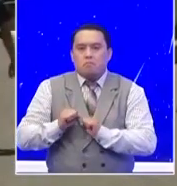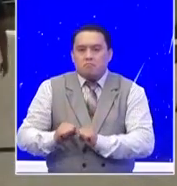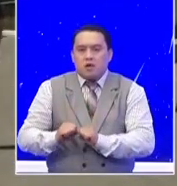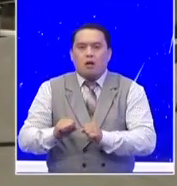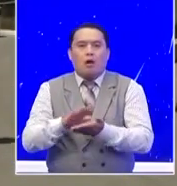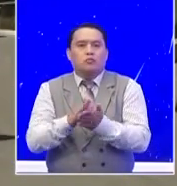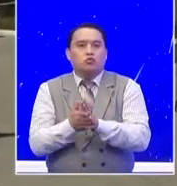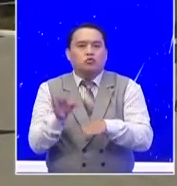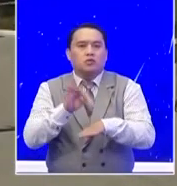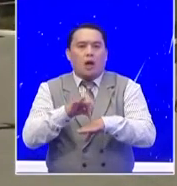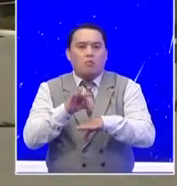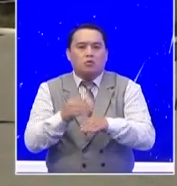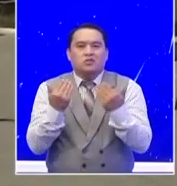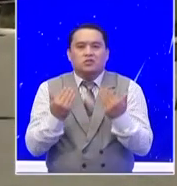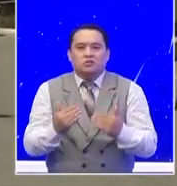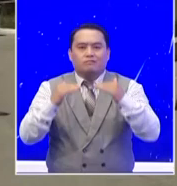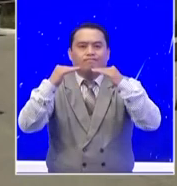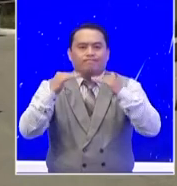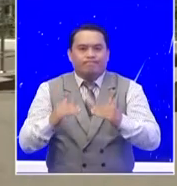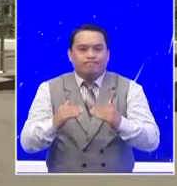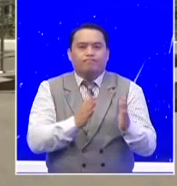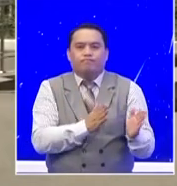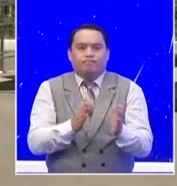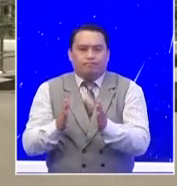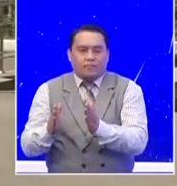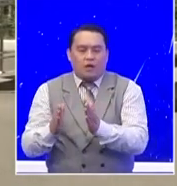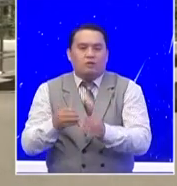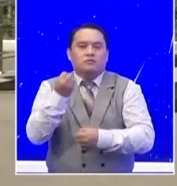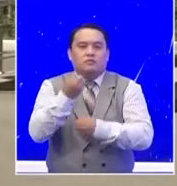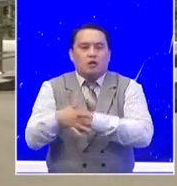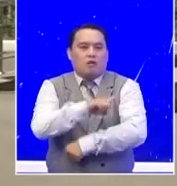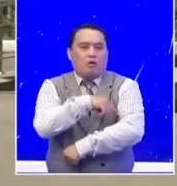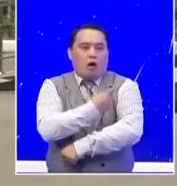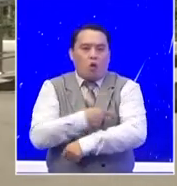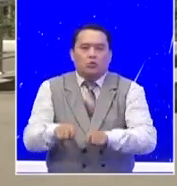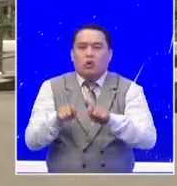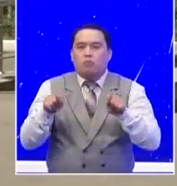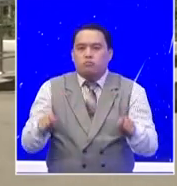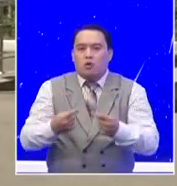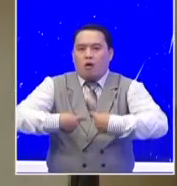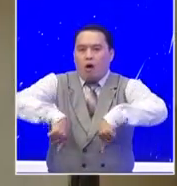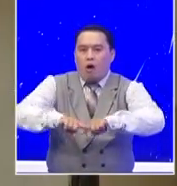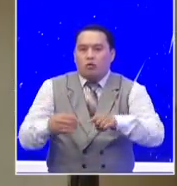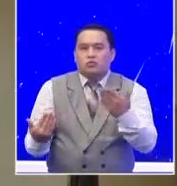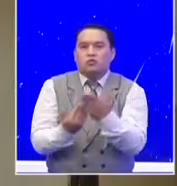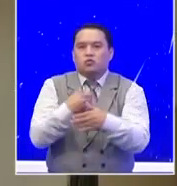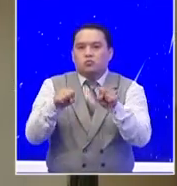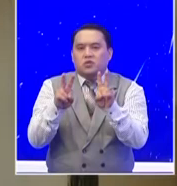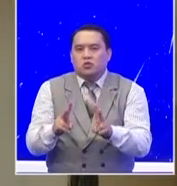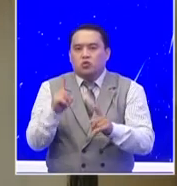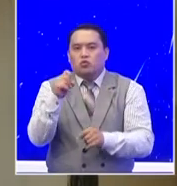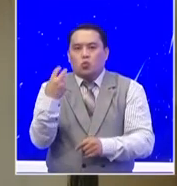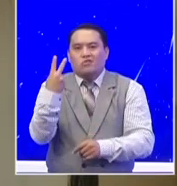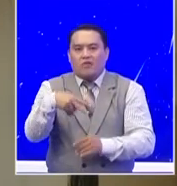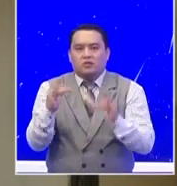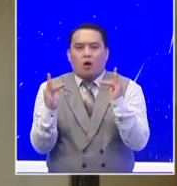обстановку с заболеваемостью на данный момент удалось стабилизировать. В Центральной районной больнице создано провизорное отделение на 120 коек, а в